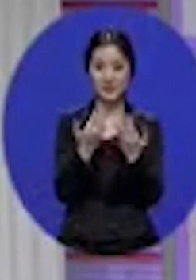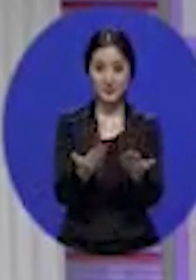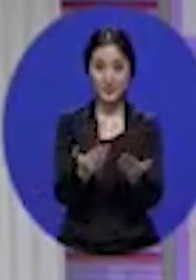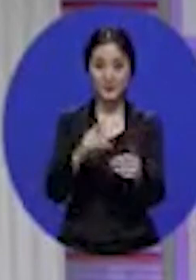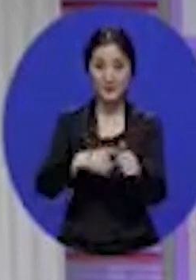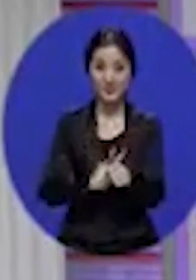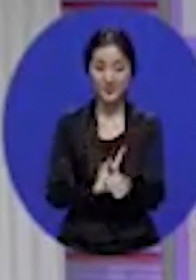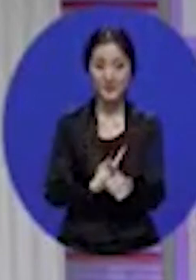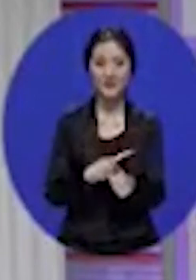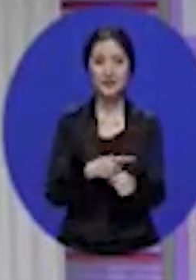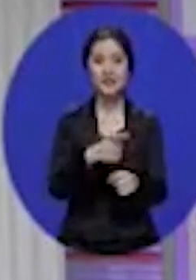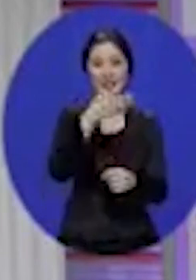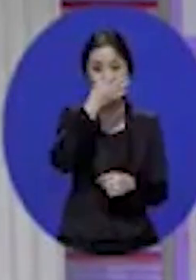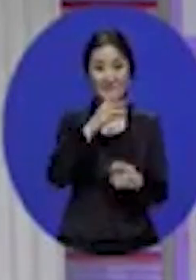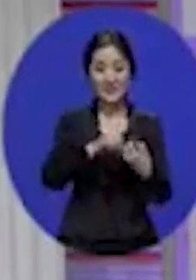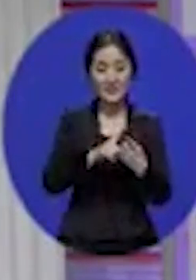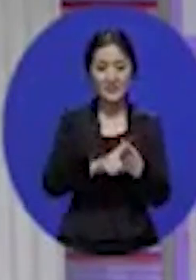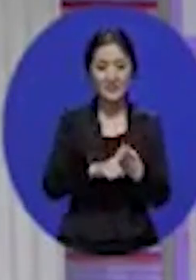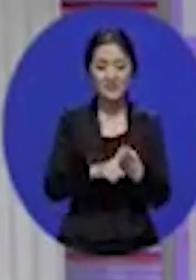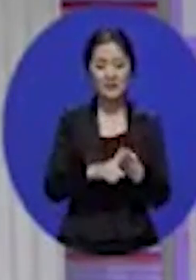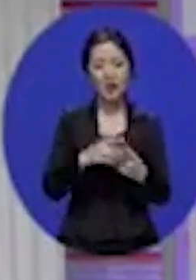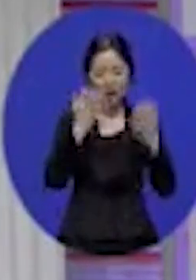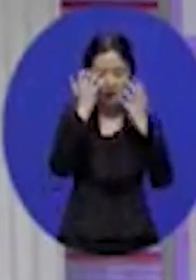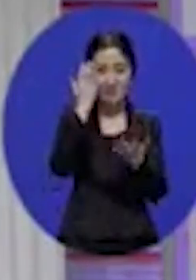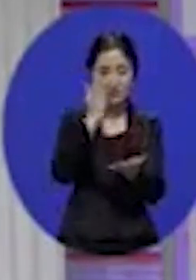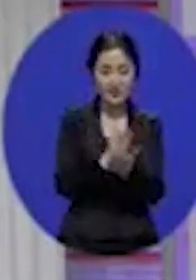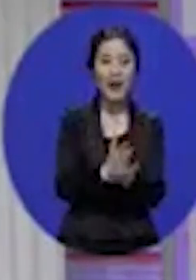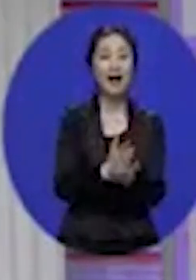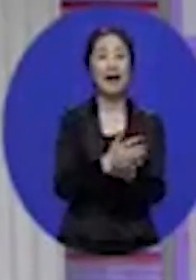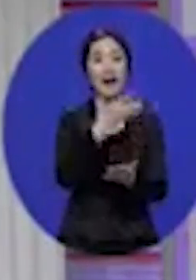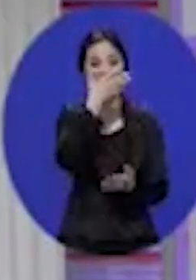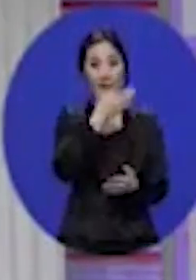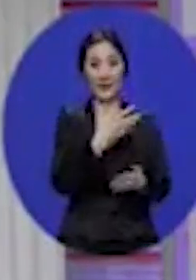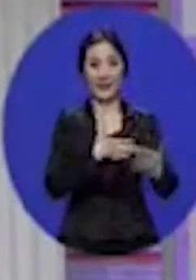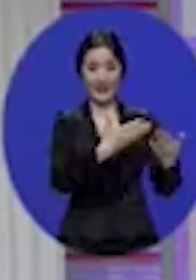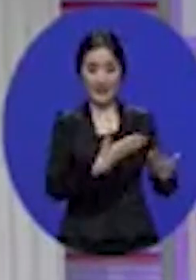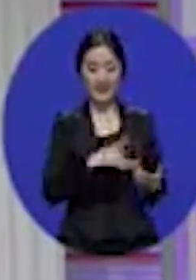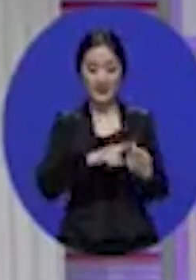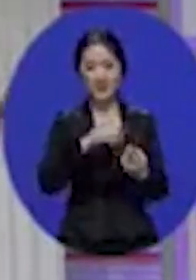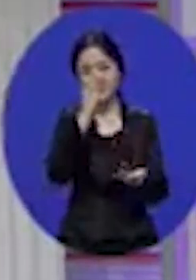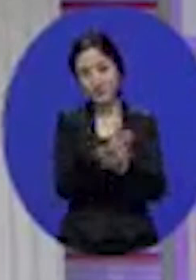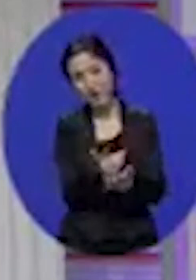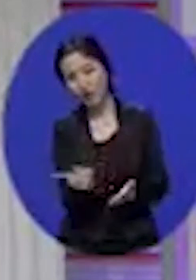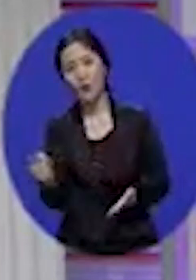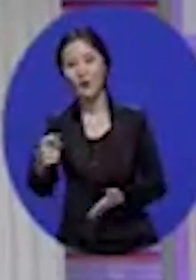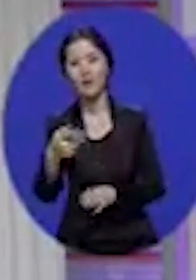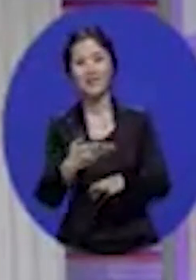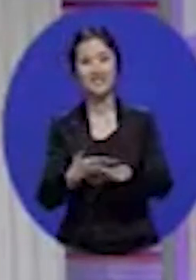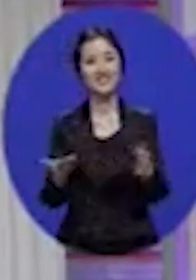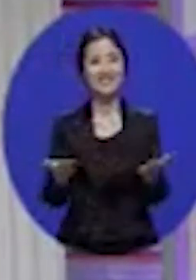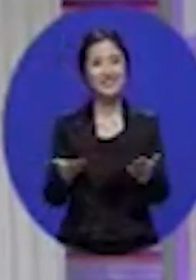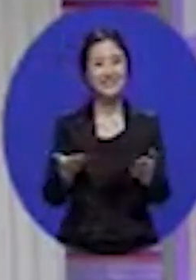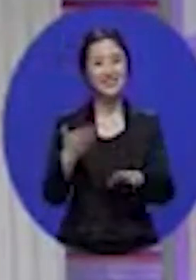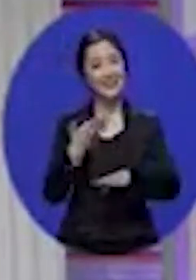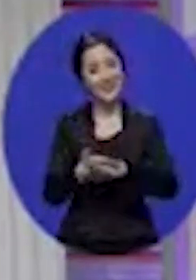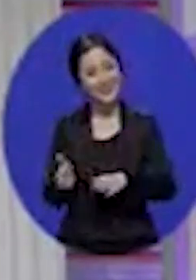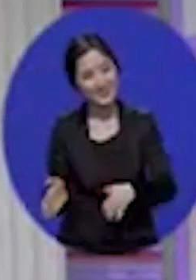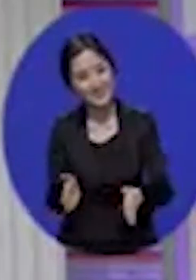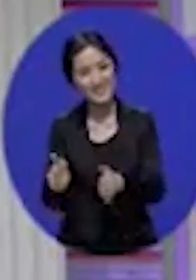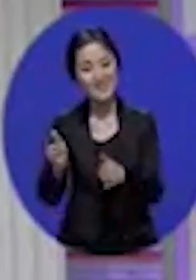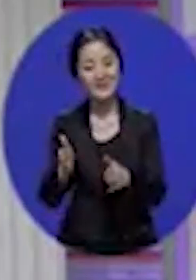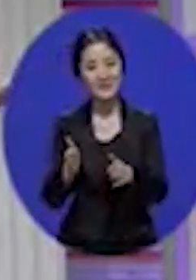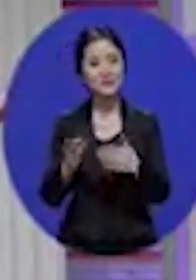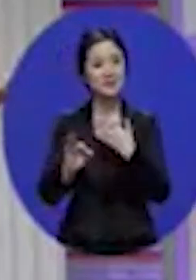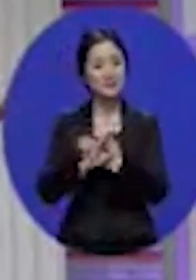길을 피해서 가시면 되잖아요. 그럼 훨씬 더 행복에 가까이 가실 수 있지 않을까. 결국 뭐 우리가 사는 그 어떤 인생의